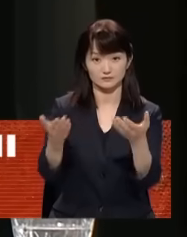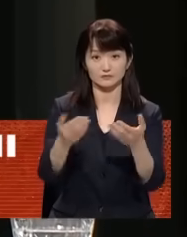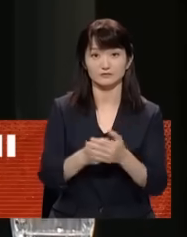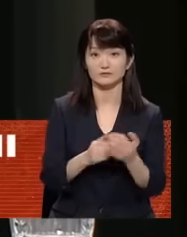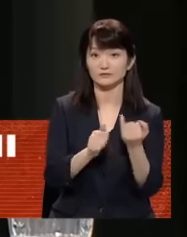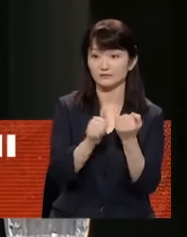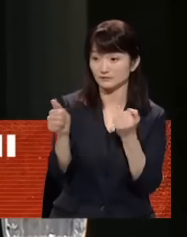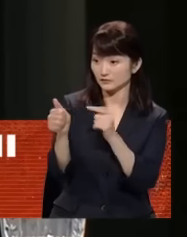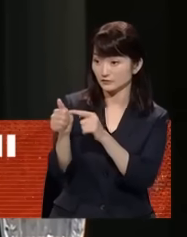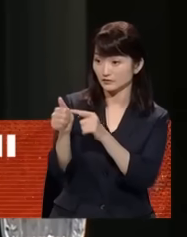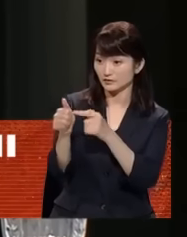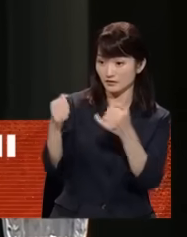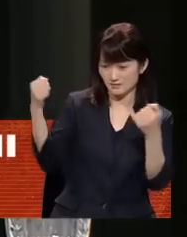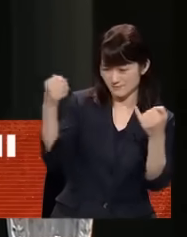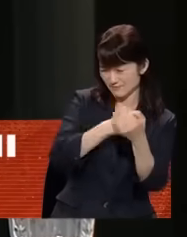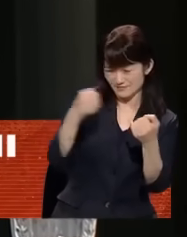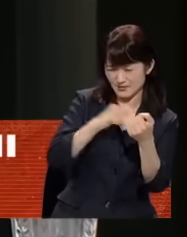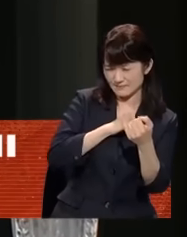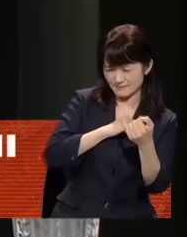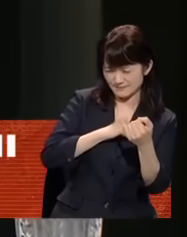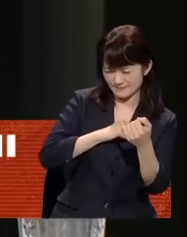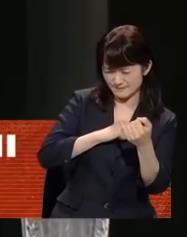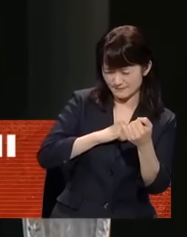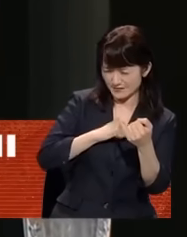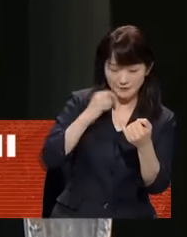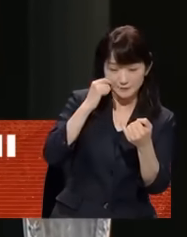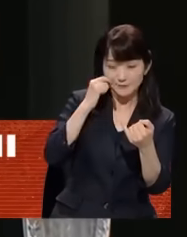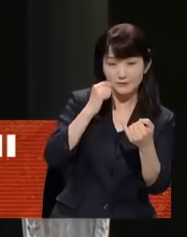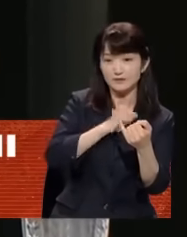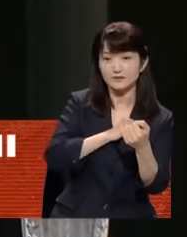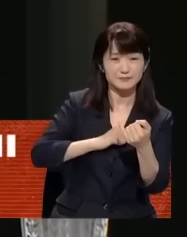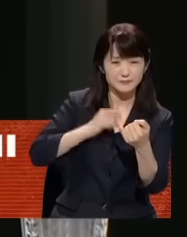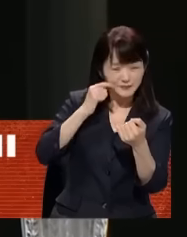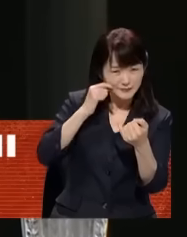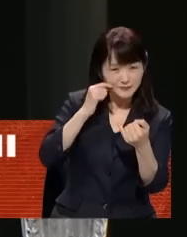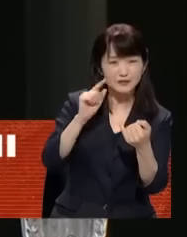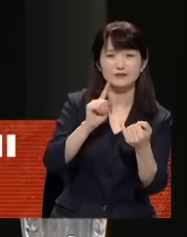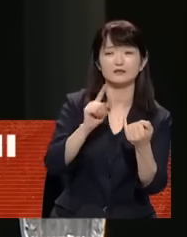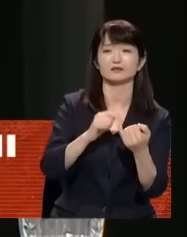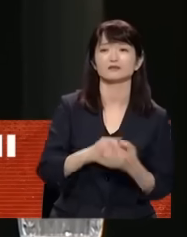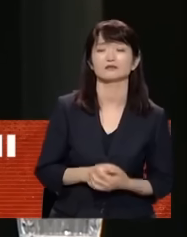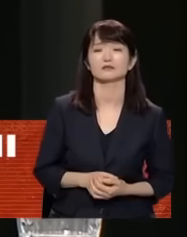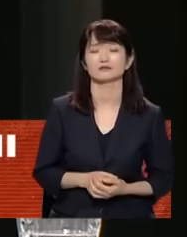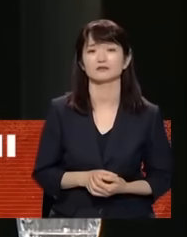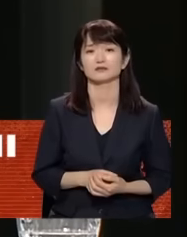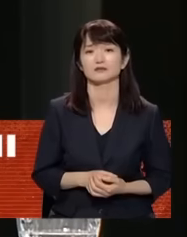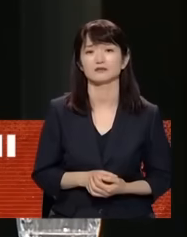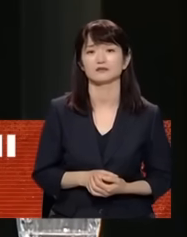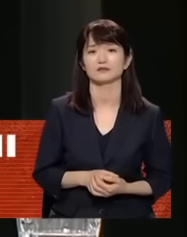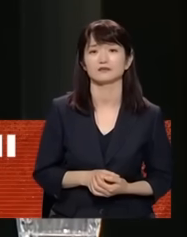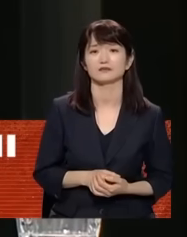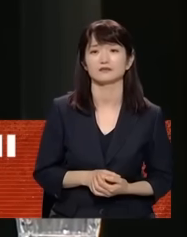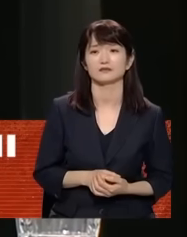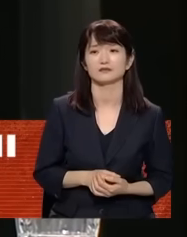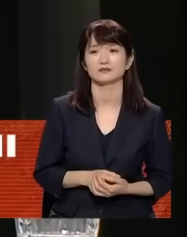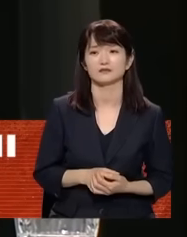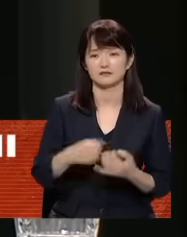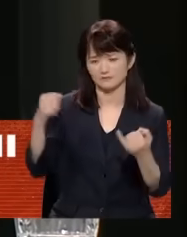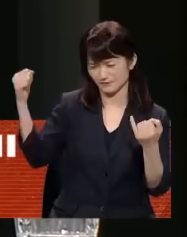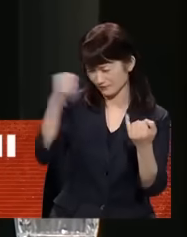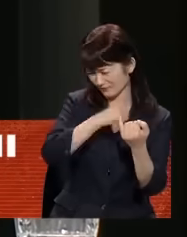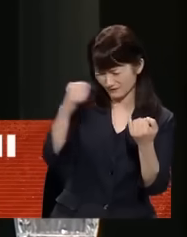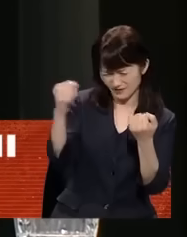남편의 폭행을 참다 못해서 당연하지 아무리 모두 밟으면 꿈틀하다는 한다고 하지 않습니까 자 그래서 이렇게